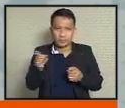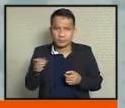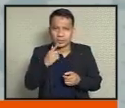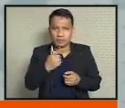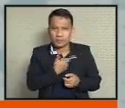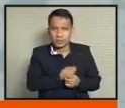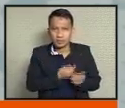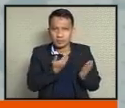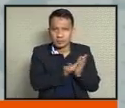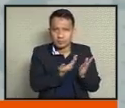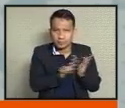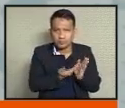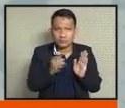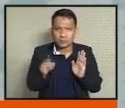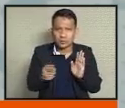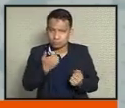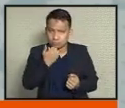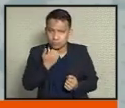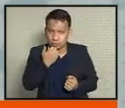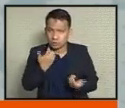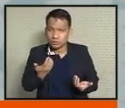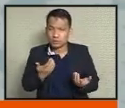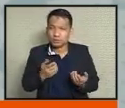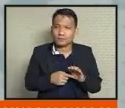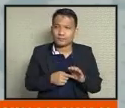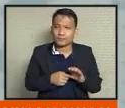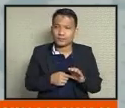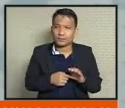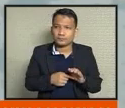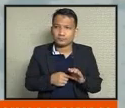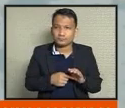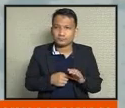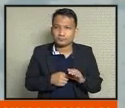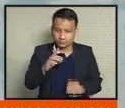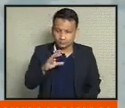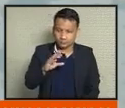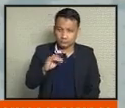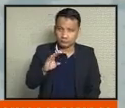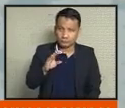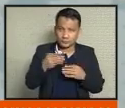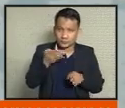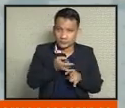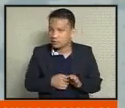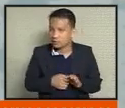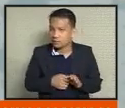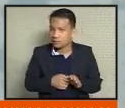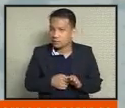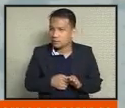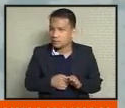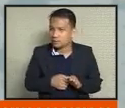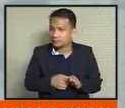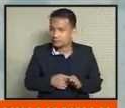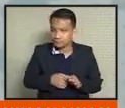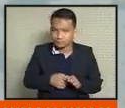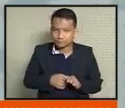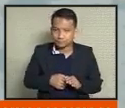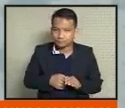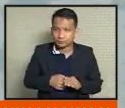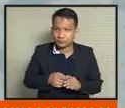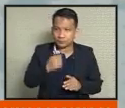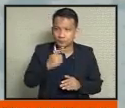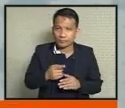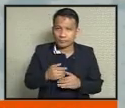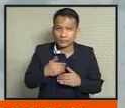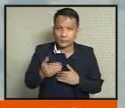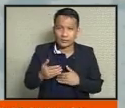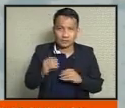guilty ang isang tao na mapapatunayan gawa ng cyberbullying at cyber libel? First and foremost, gusto ko lang po muna